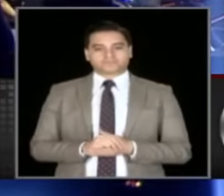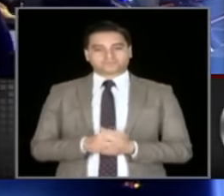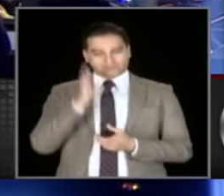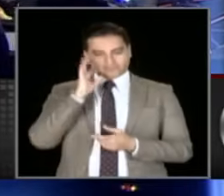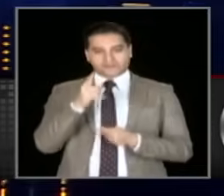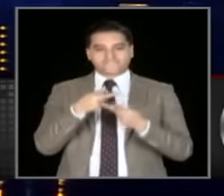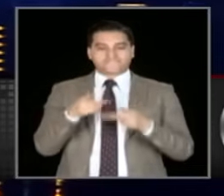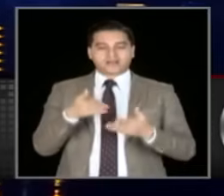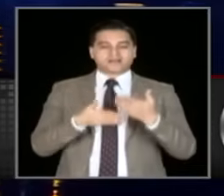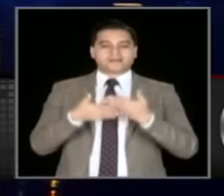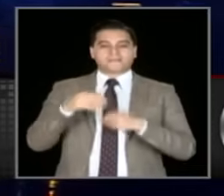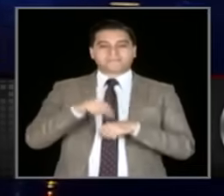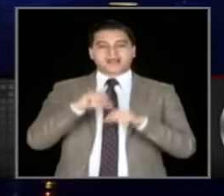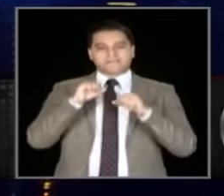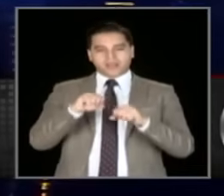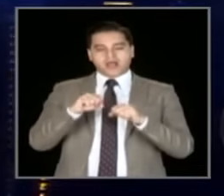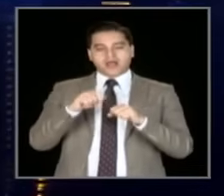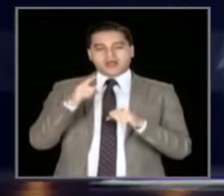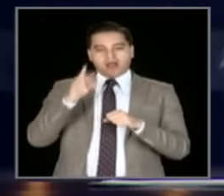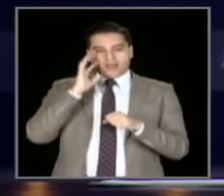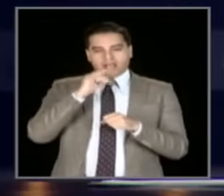تم افتتاح المقر الرئيسي